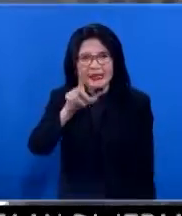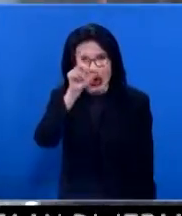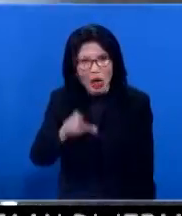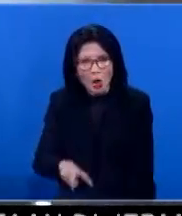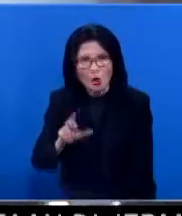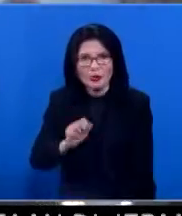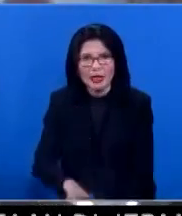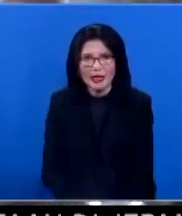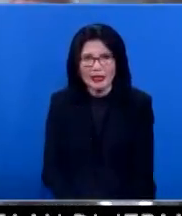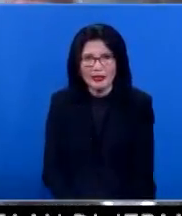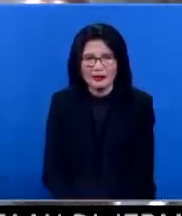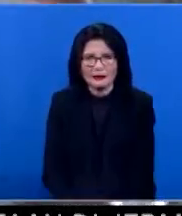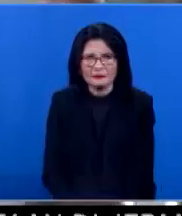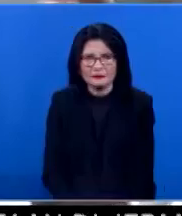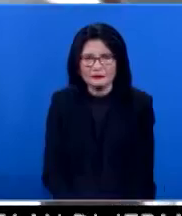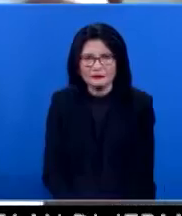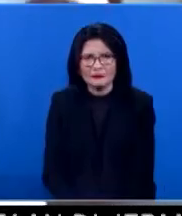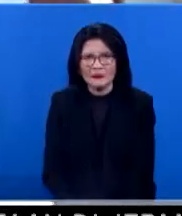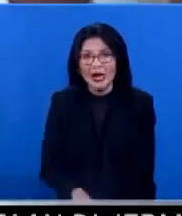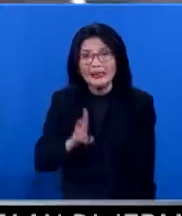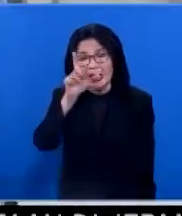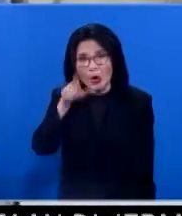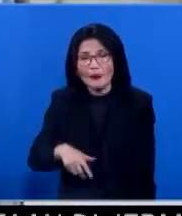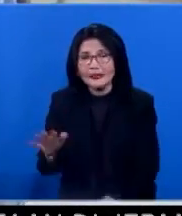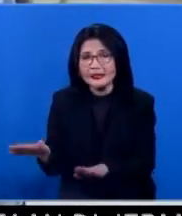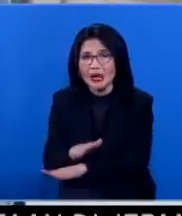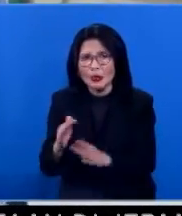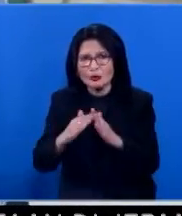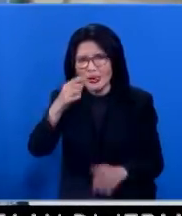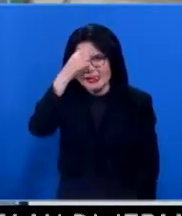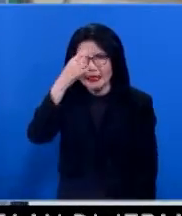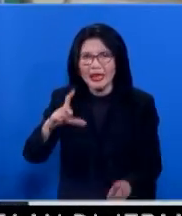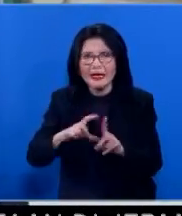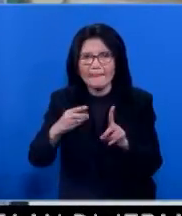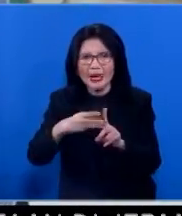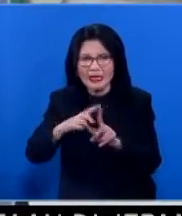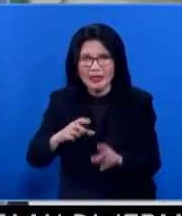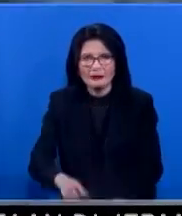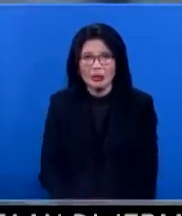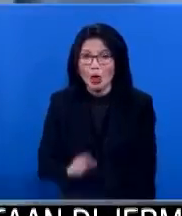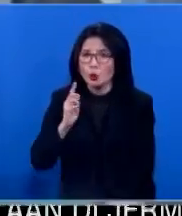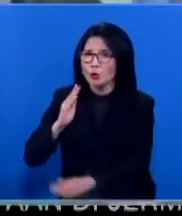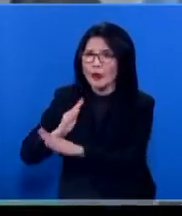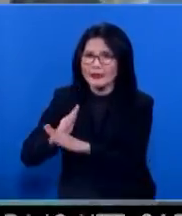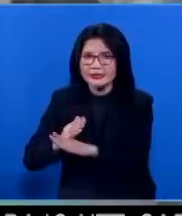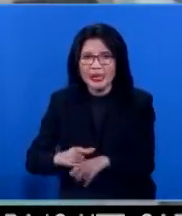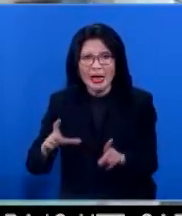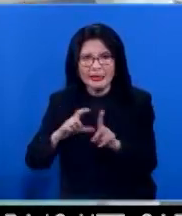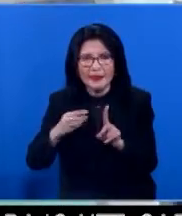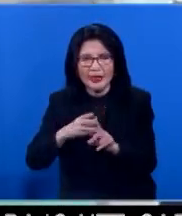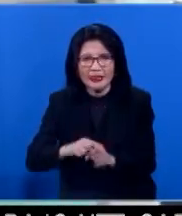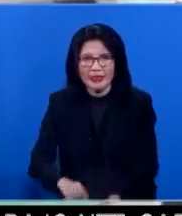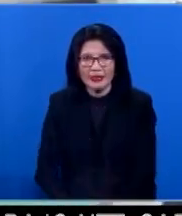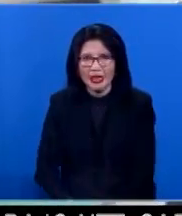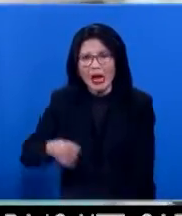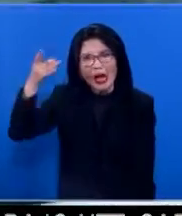Dusun Posa, Desa Genengan, Kecamatan Kawedangan yang masih dirawat di rumah sakit karena demam berdarah. Untuk mencegah wabah demam berdarah, perangkat desa